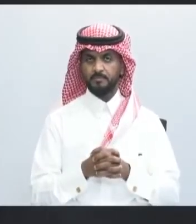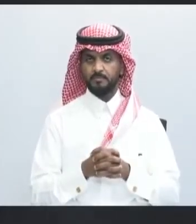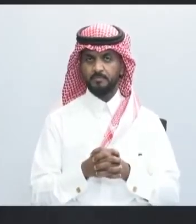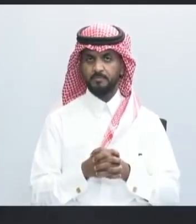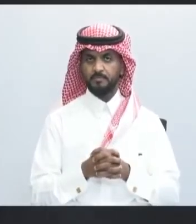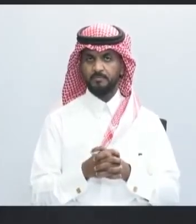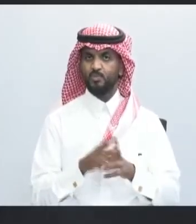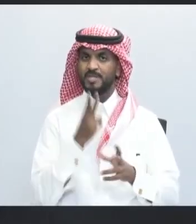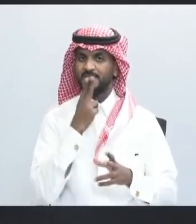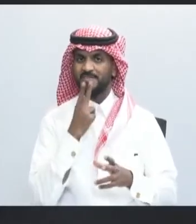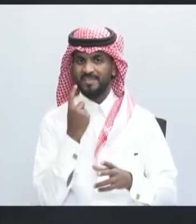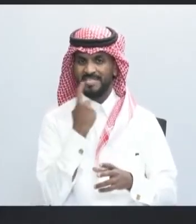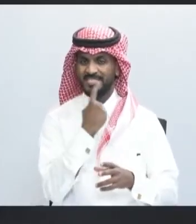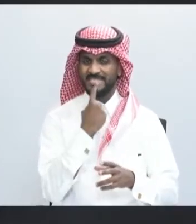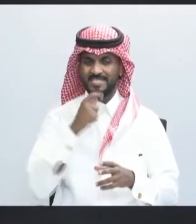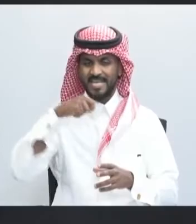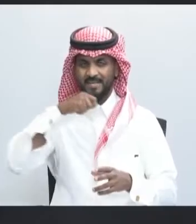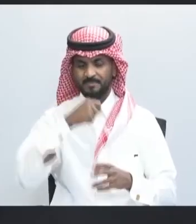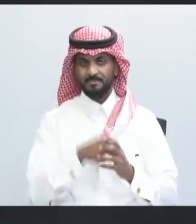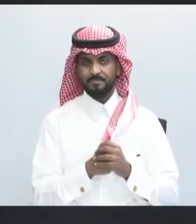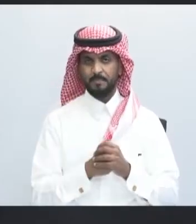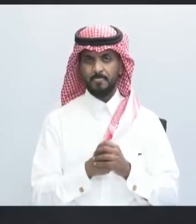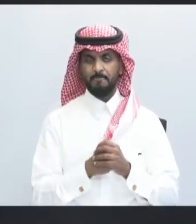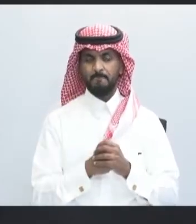تنظيف الاسنان رائع ايضا